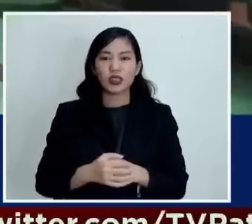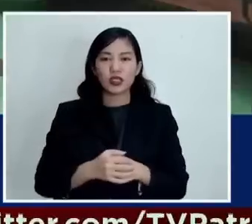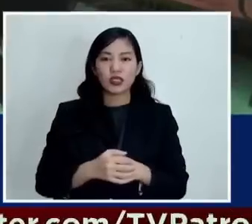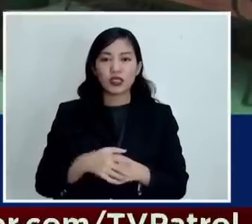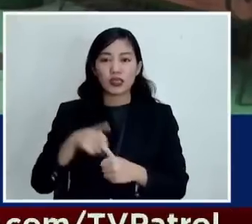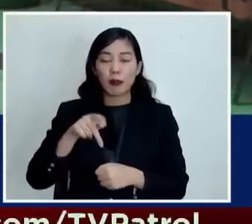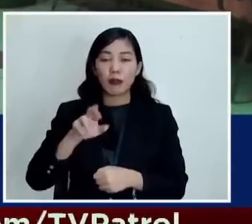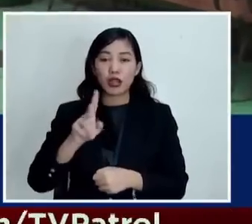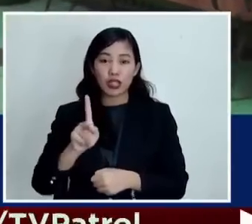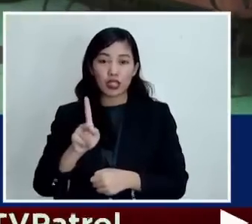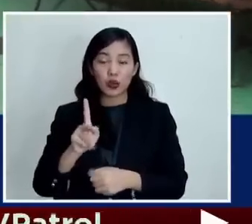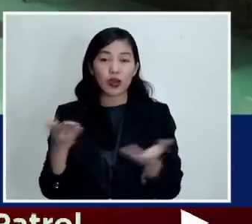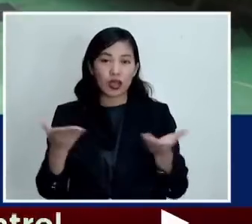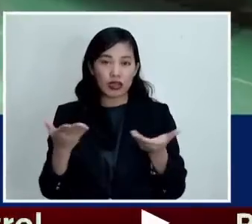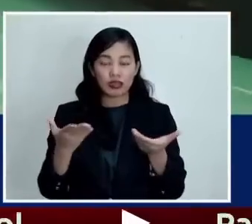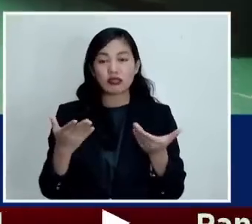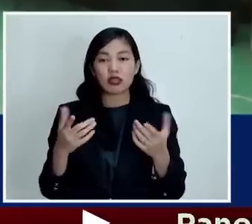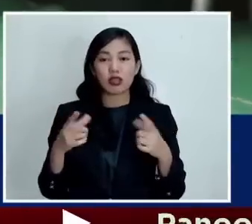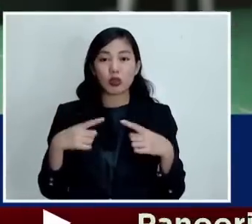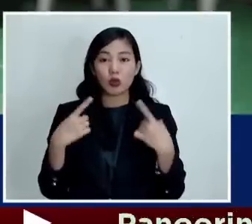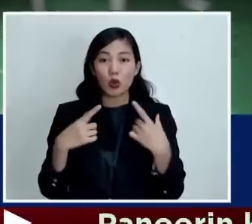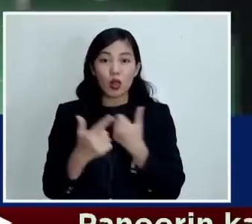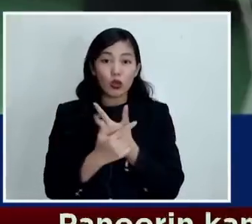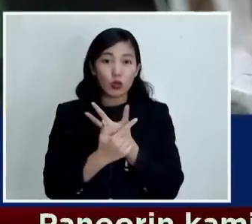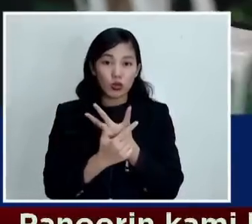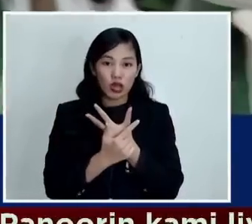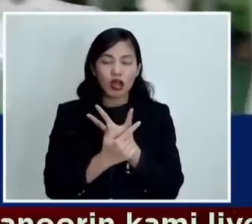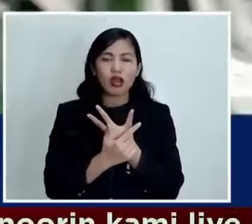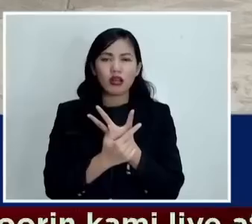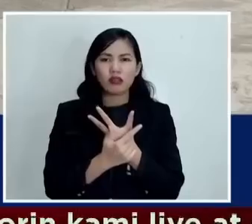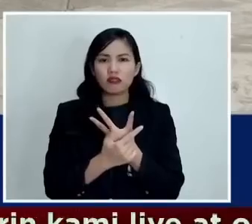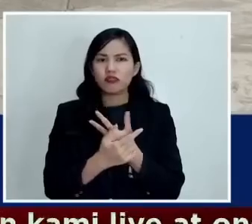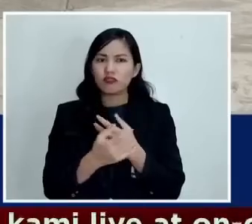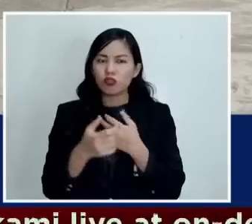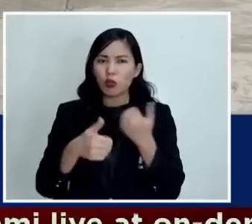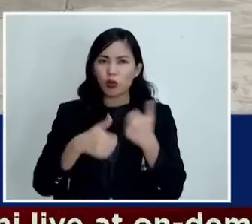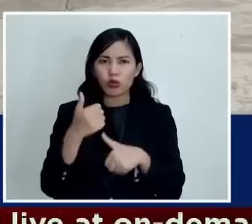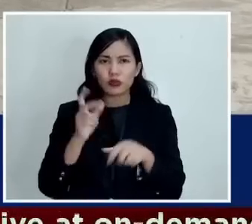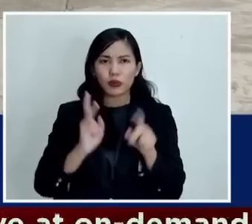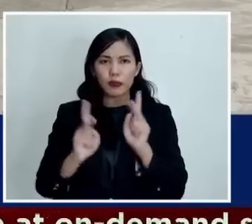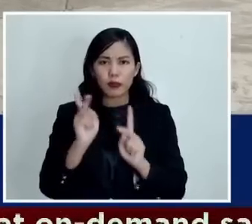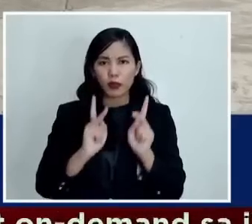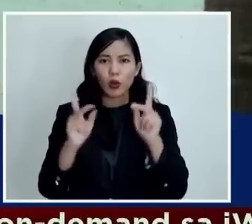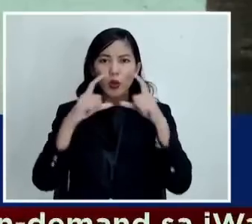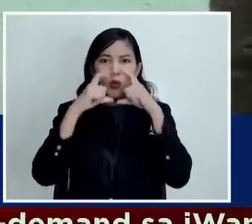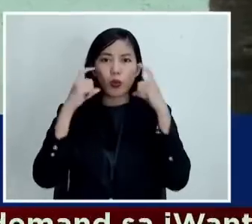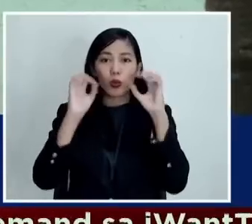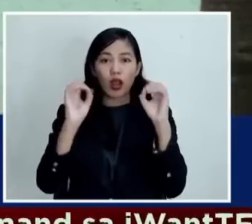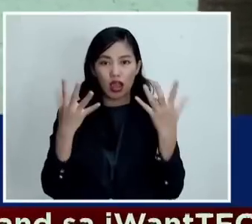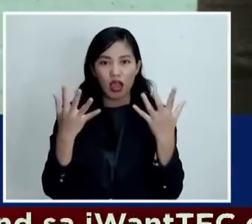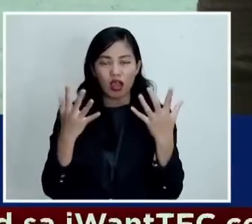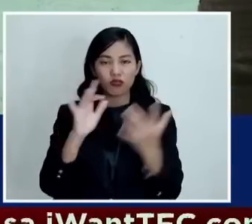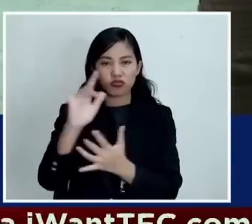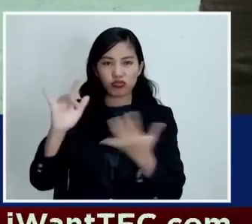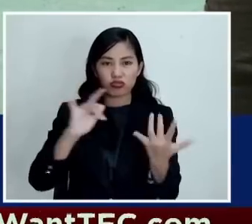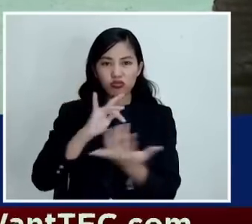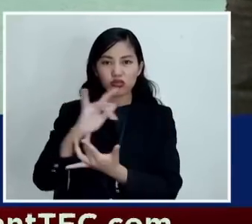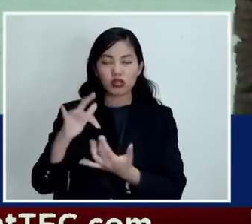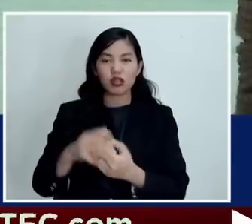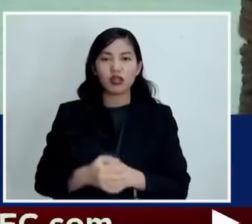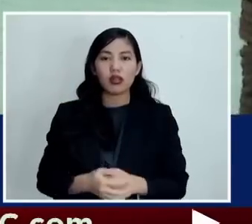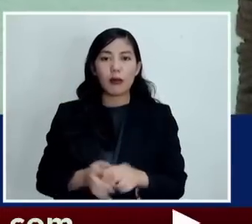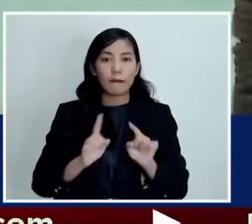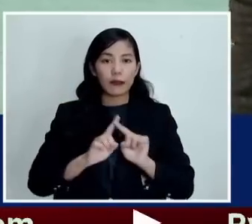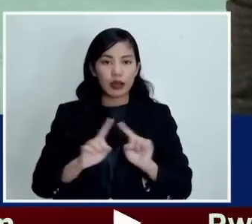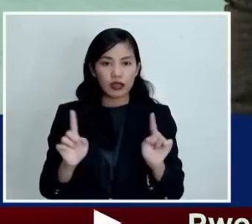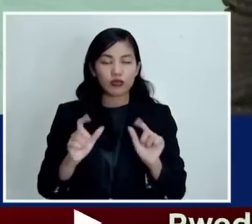Laguna, kapansin-pansin na rin ang hindi pagsusuot ng face mask ng ilang namamasyal. Pero patuloy na